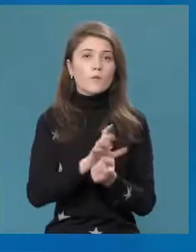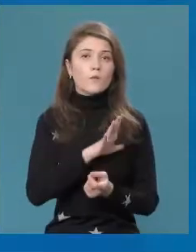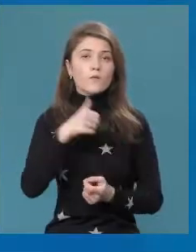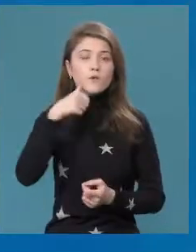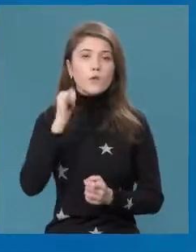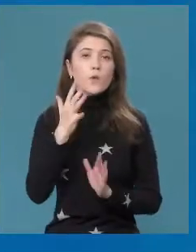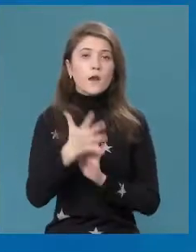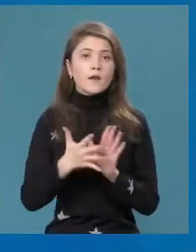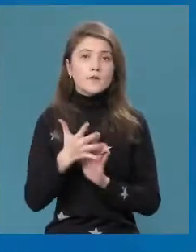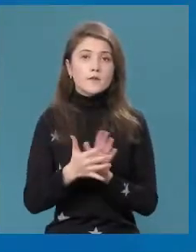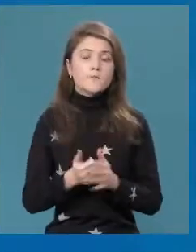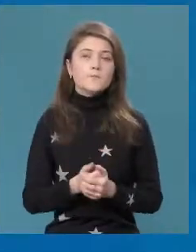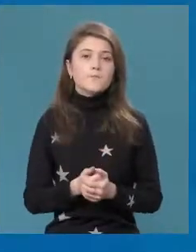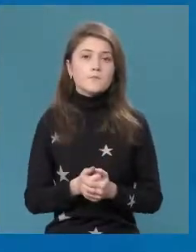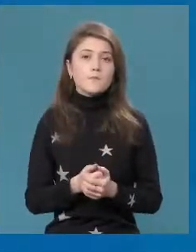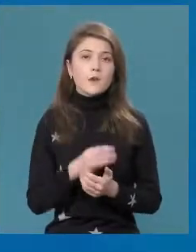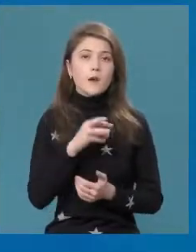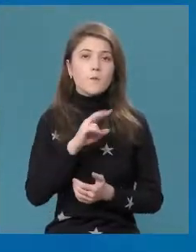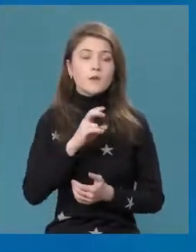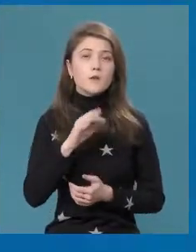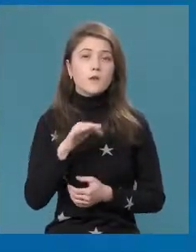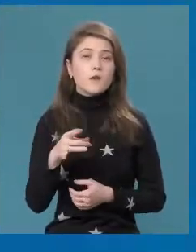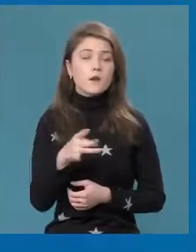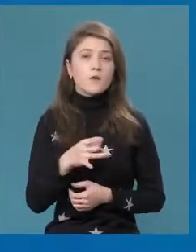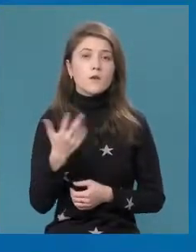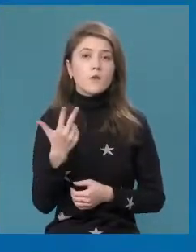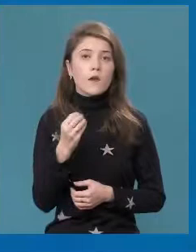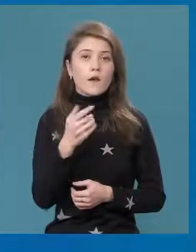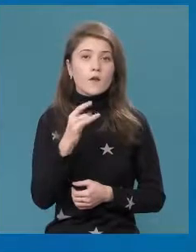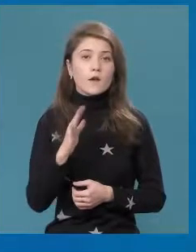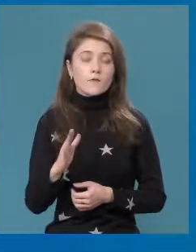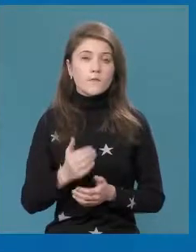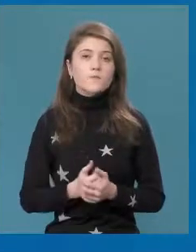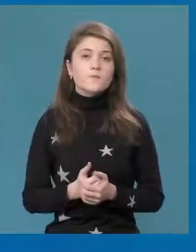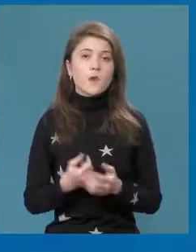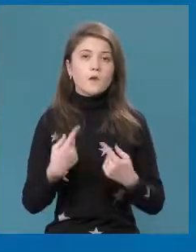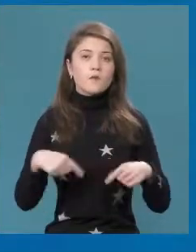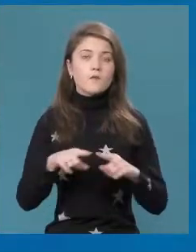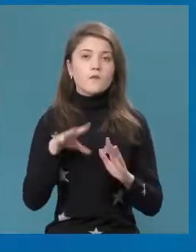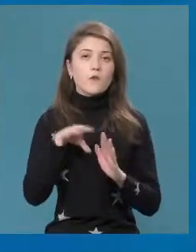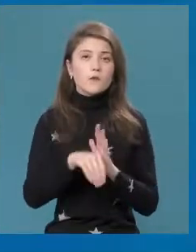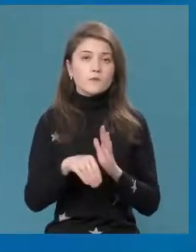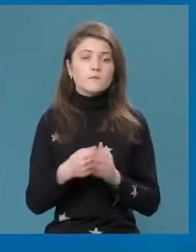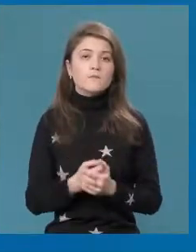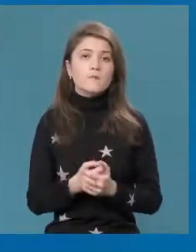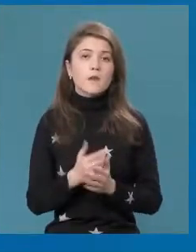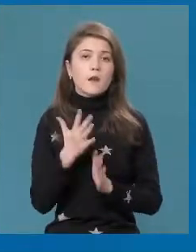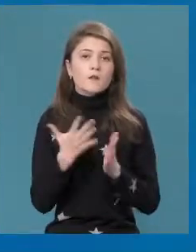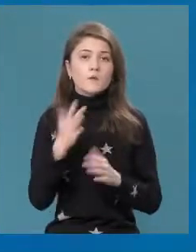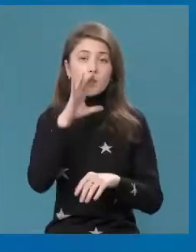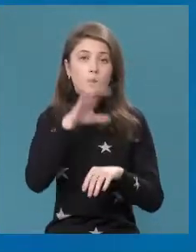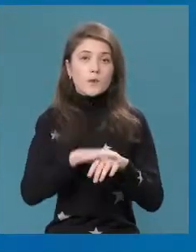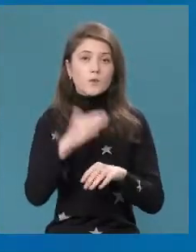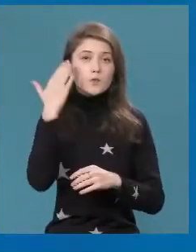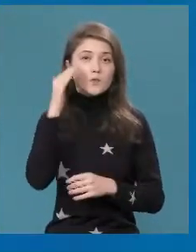на кордоні Радомшицького та Малинського районів. Троє єгерів, представники мисливської громадської організації, обходили ліс, де побачили невідомих людей, які, на думку